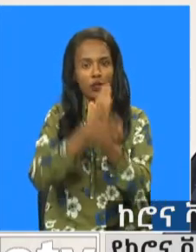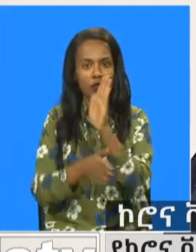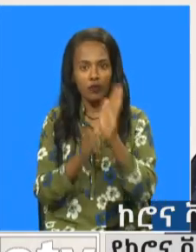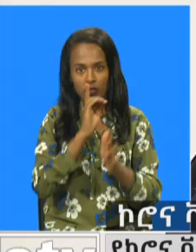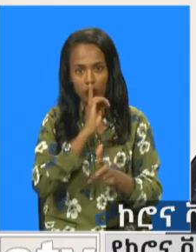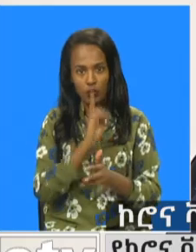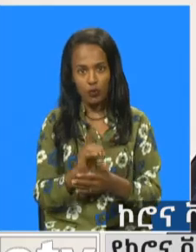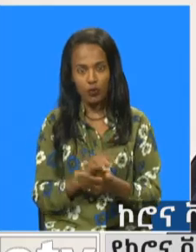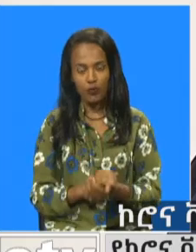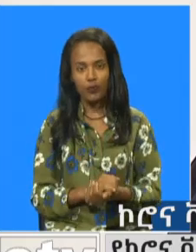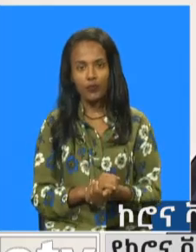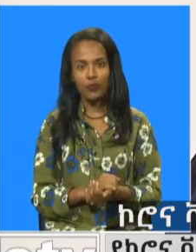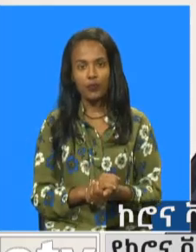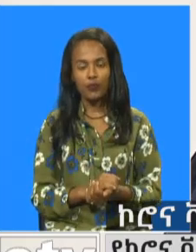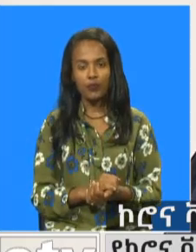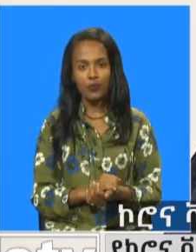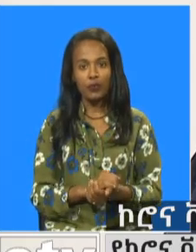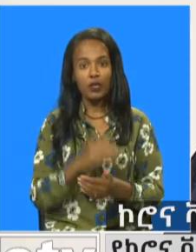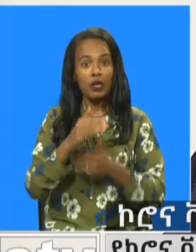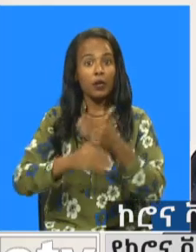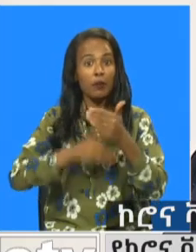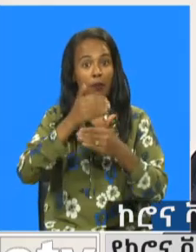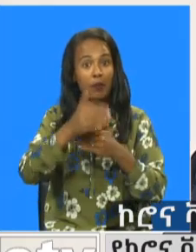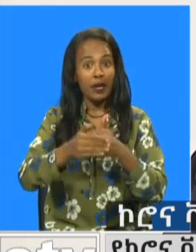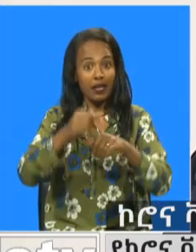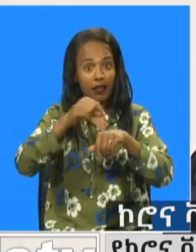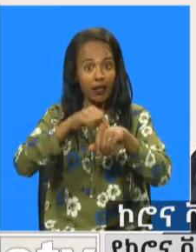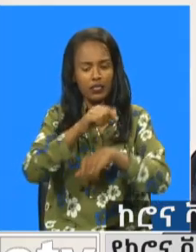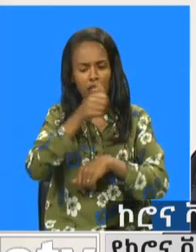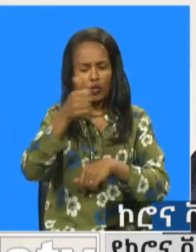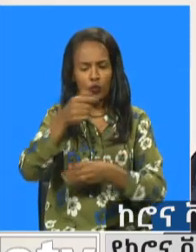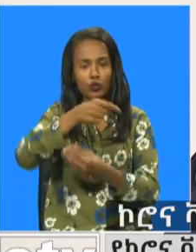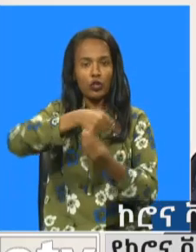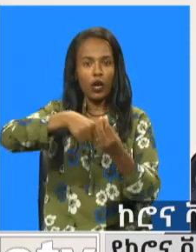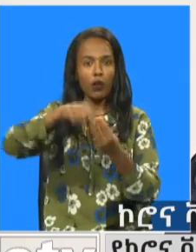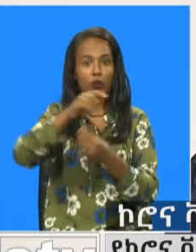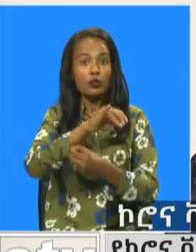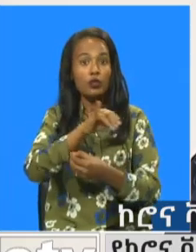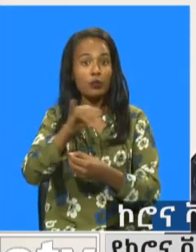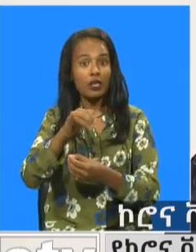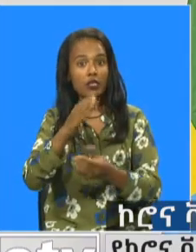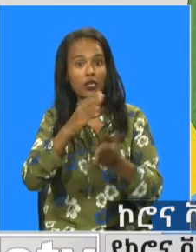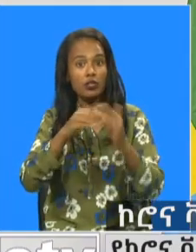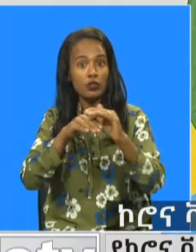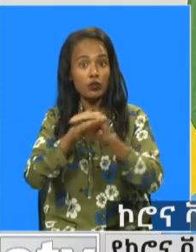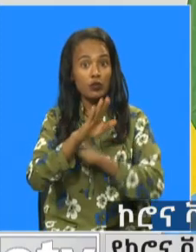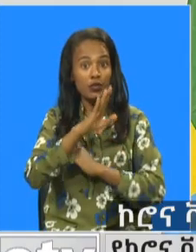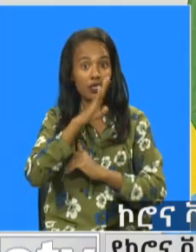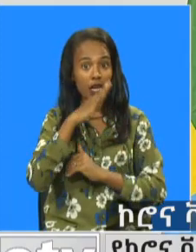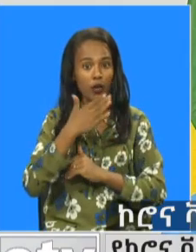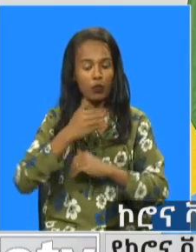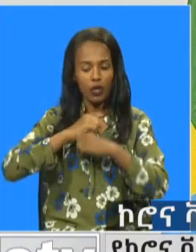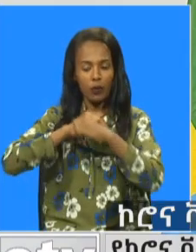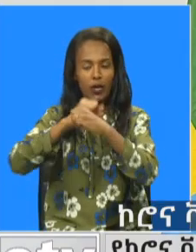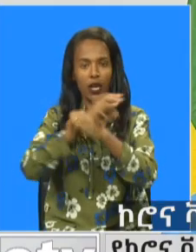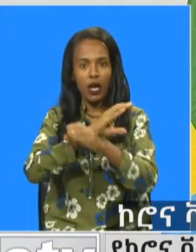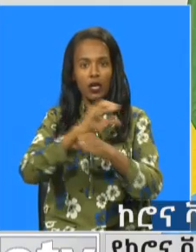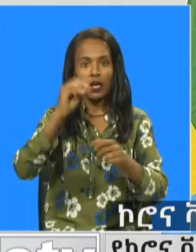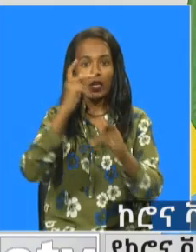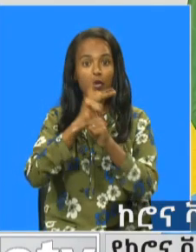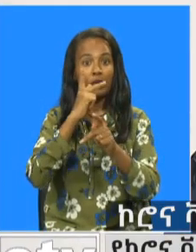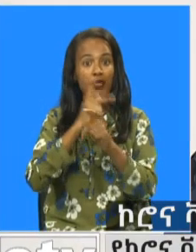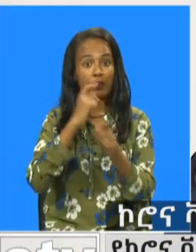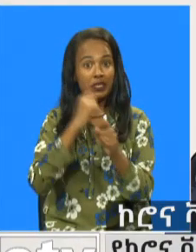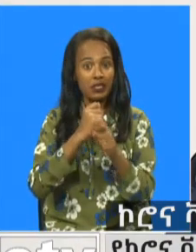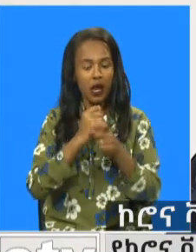ነው ያሉት ማለት ነው። በቀጣይ ጊዜያትም ሌሎች አካባቢዎች ተመሳሳይ ችግር ውስጥ እንዳይገቡ የመከላከልና የመጠበቅ